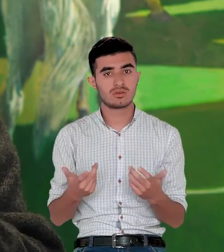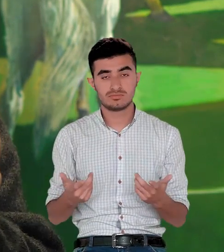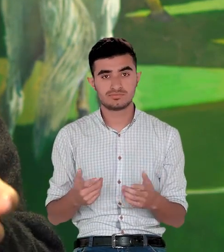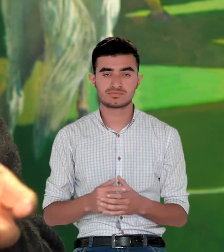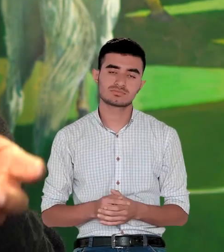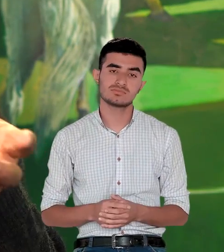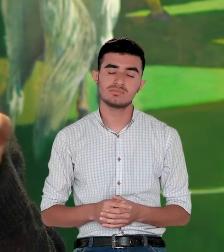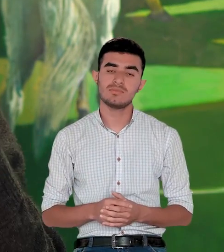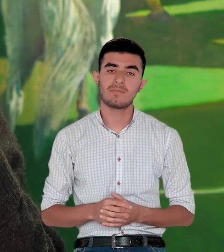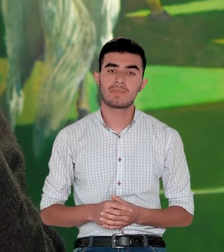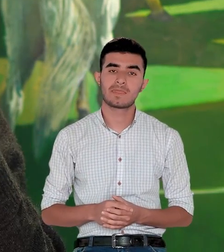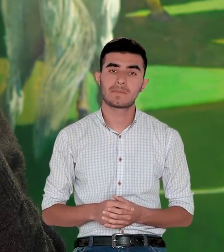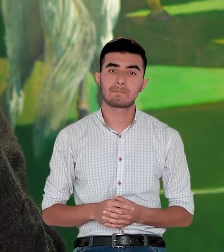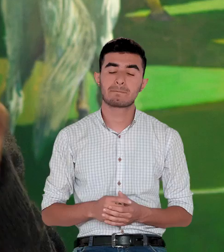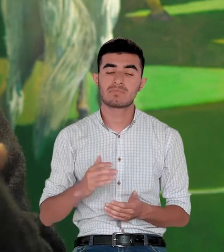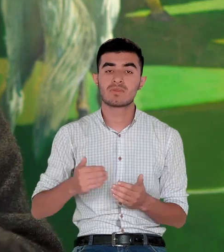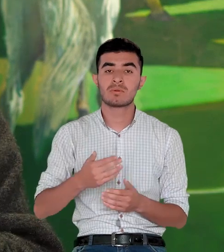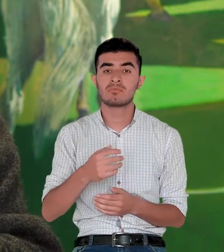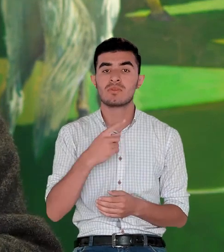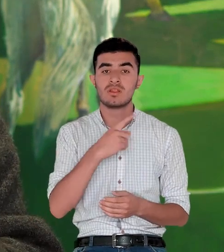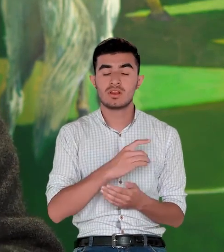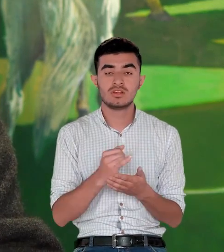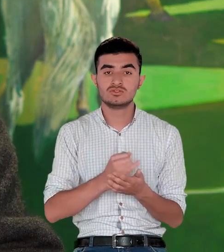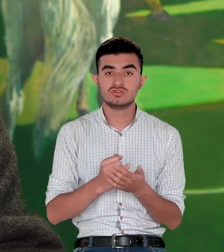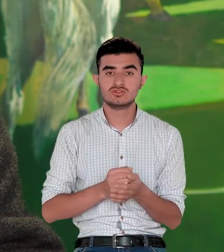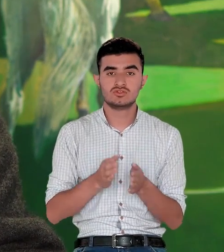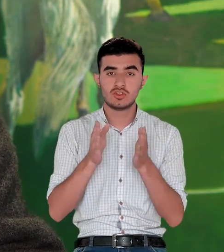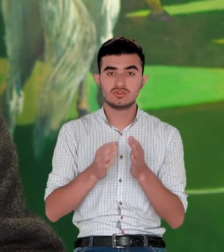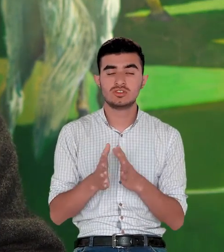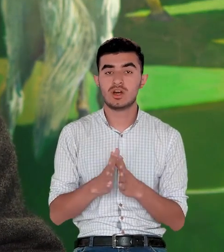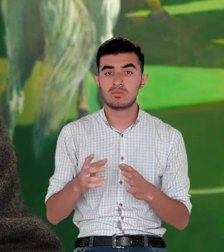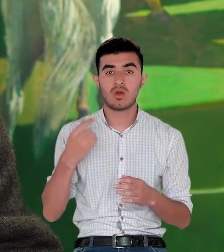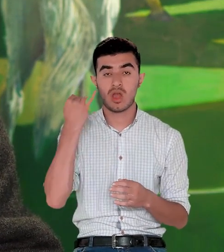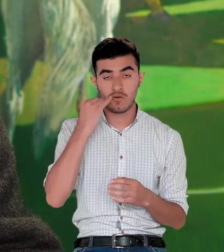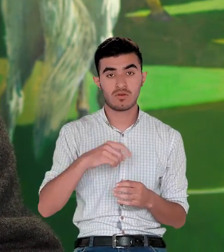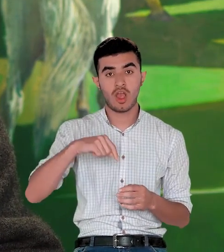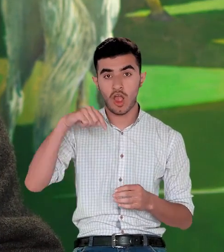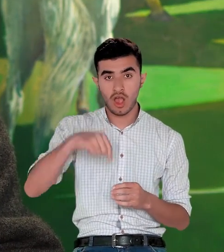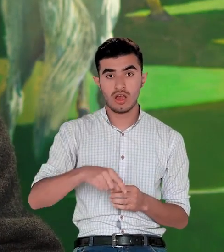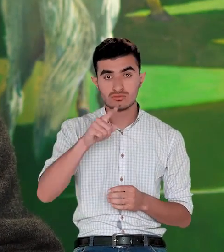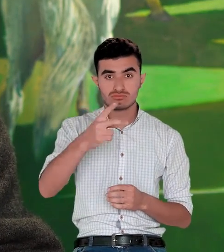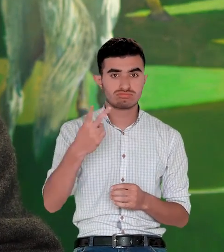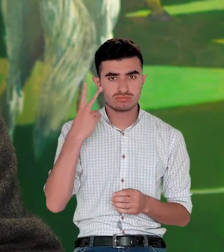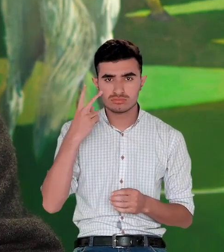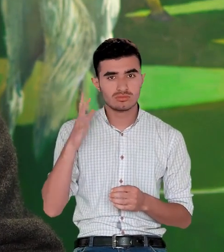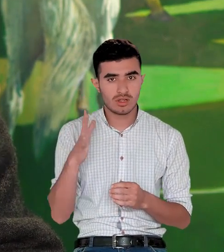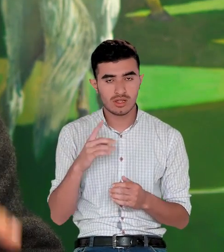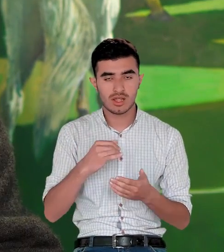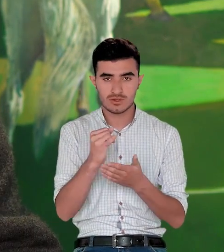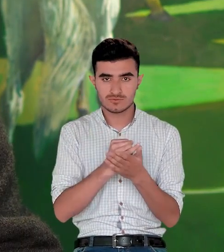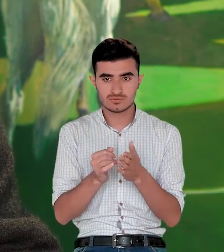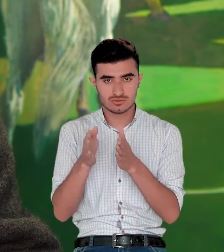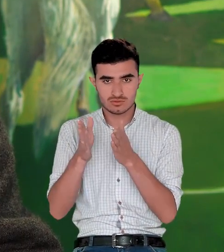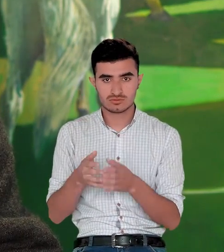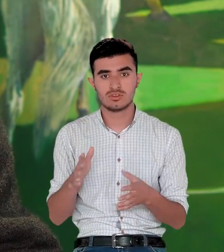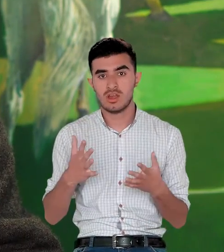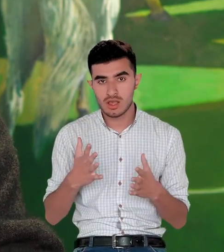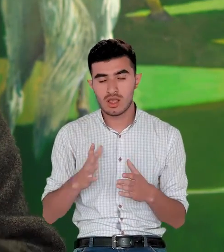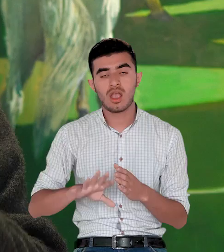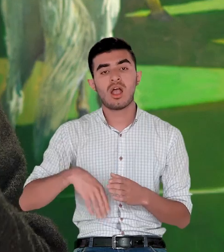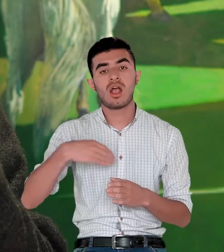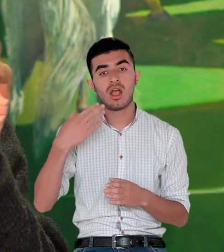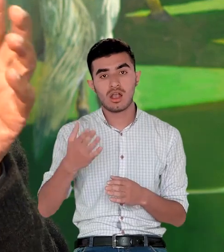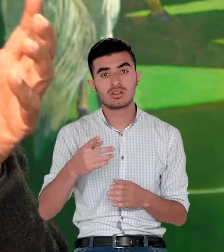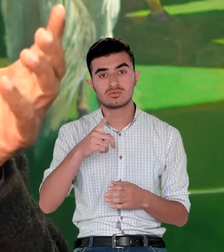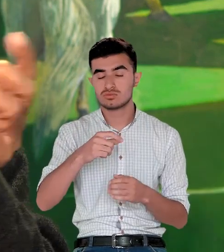اتنا، مطلب کہ اس حد تک نے کہا کہ دیکھو تم اگر آنکھ میں دیکھتے ہو تو آنکھ میں تمہاری شکل بھی نظر آتی ہے،